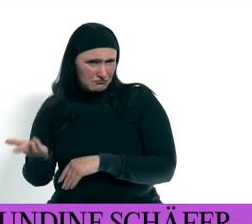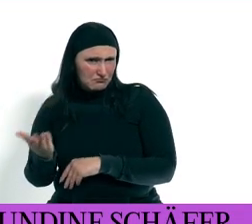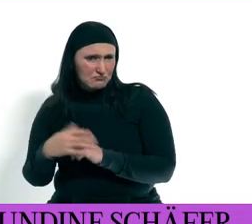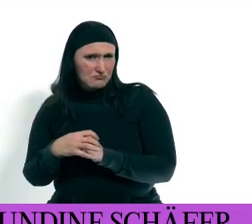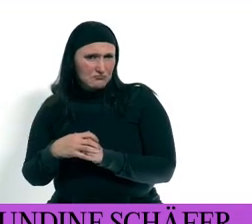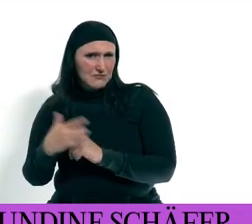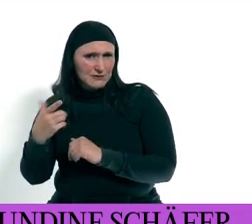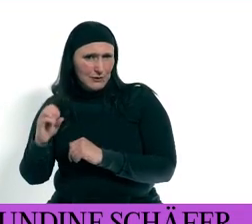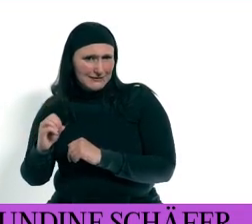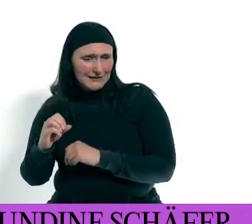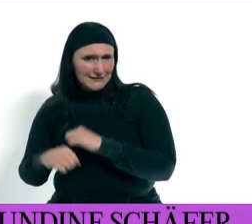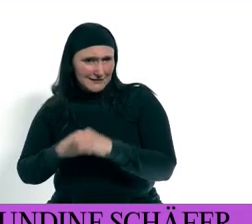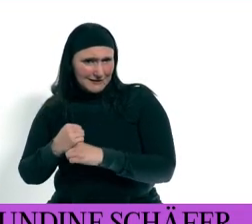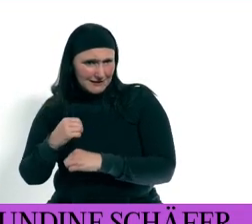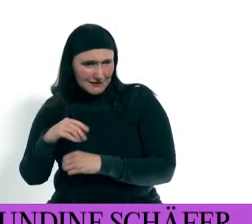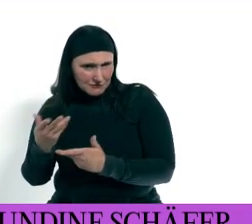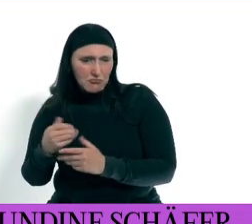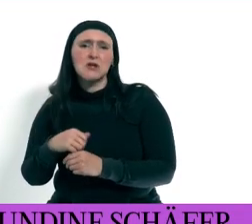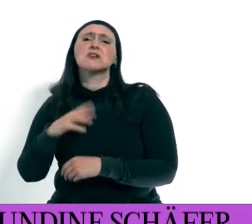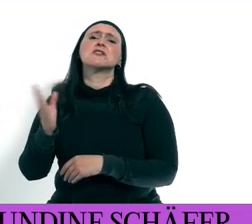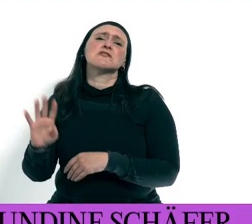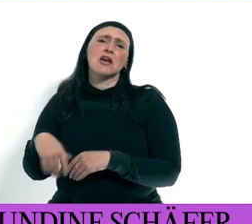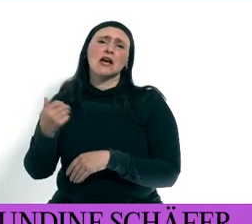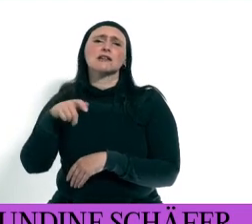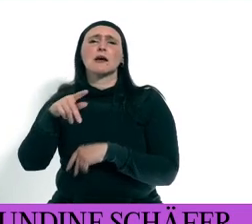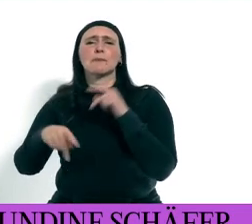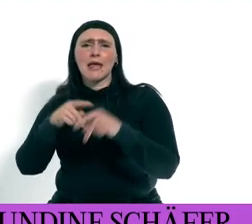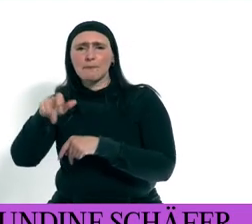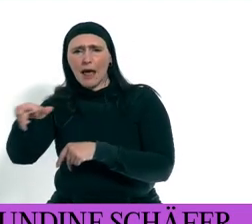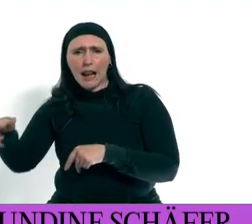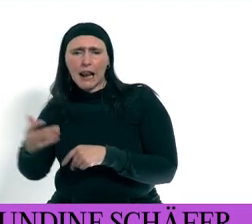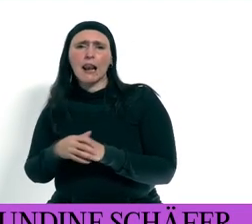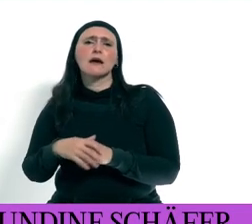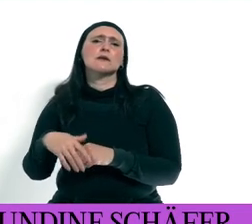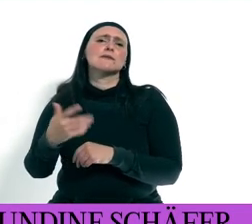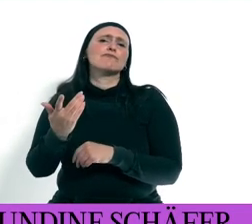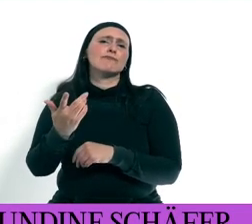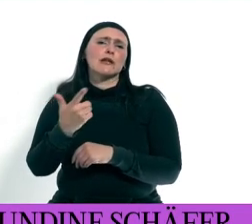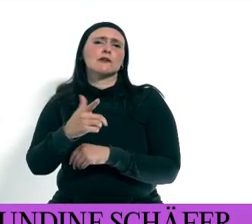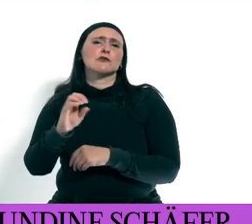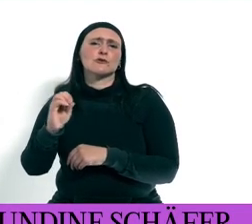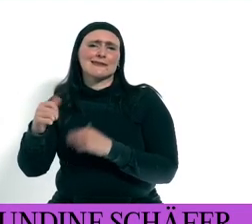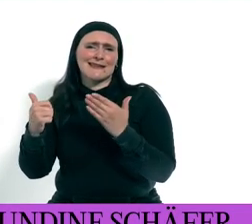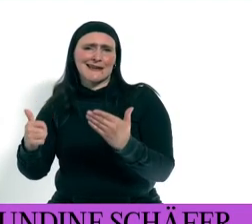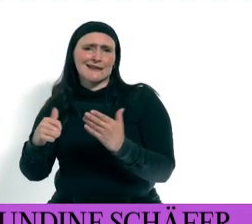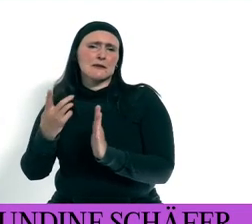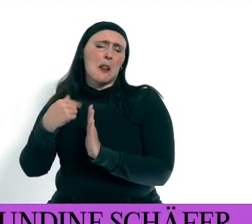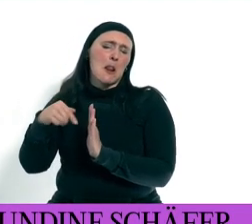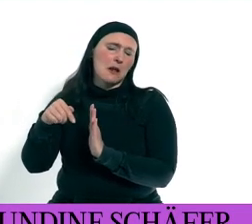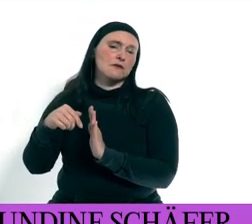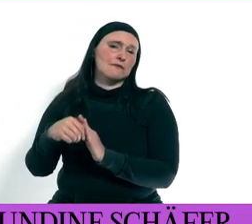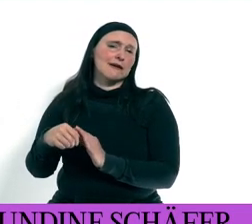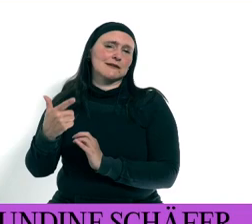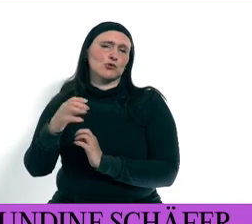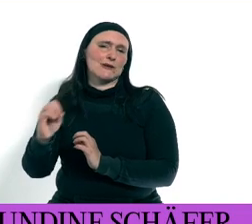Also das ZKU selbst nicht, aber das Kollektiv, das das ZKU gegründet